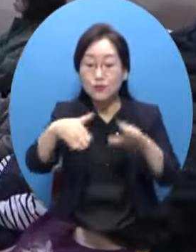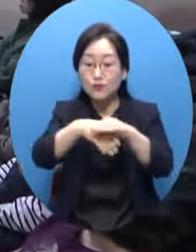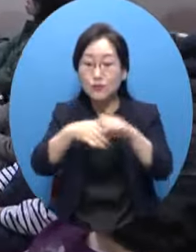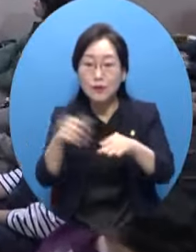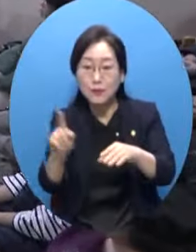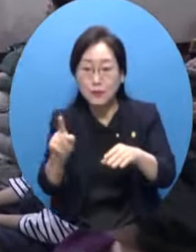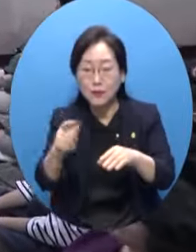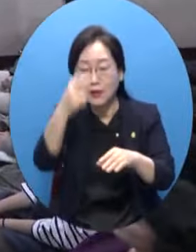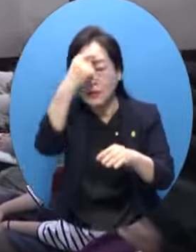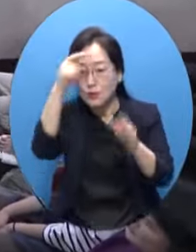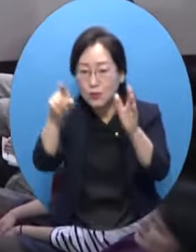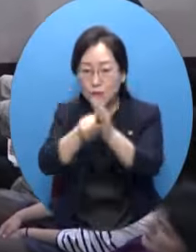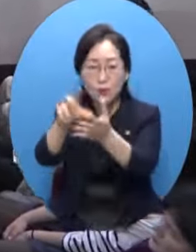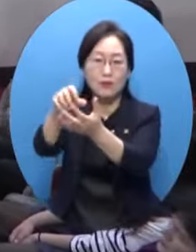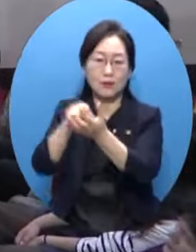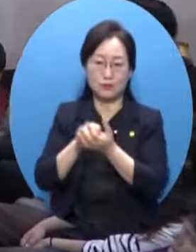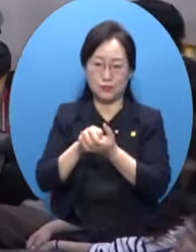기독교 신앙에 근거한